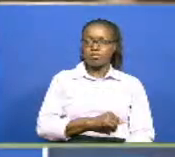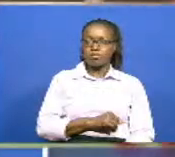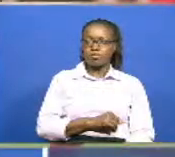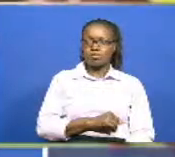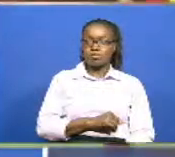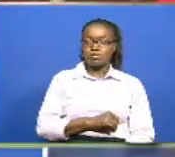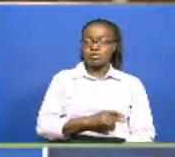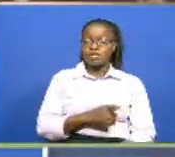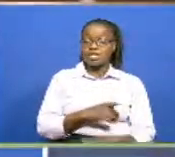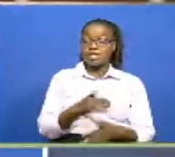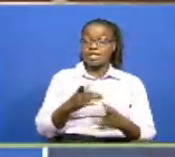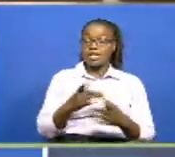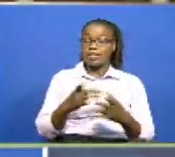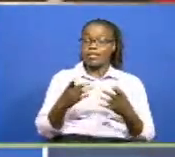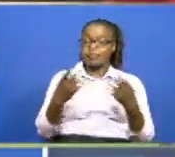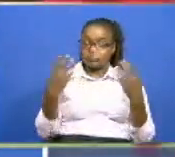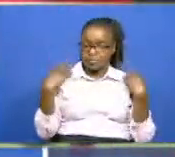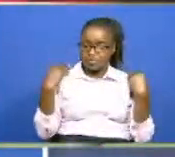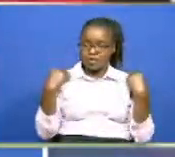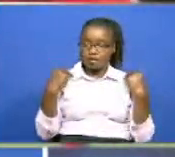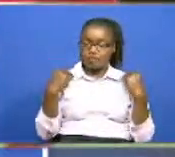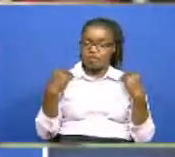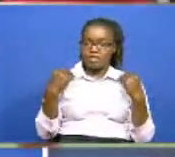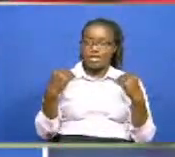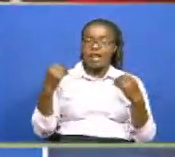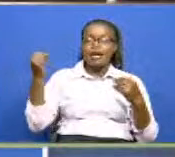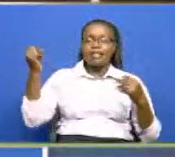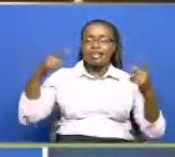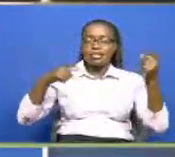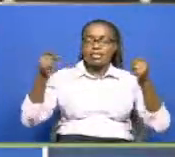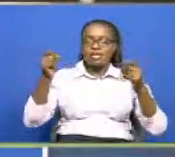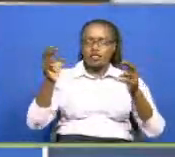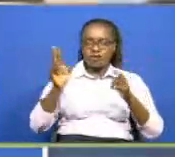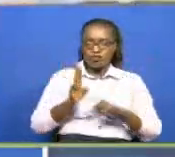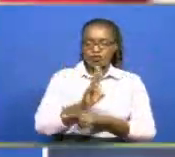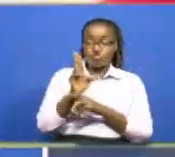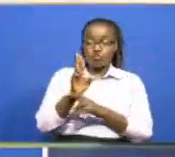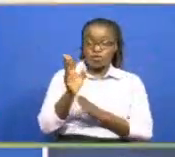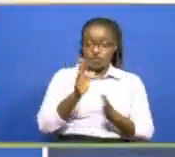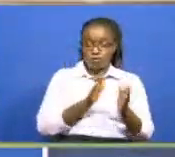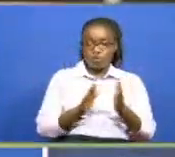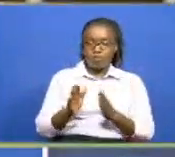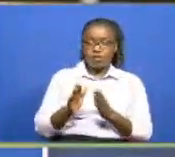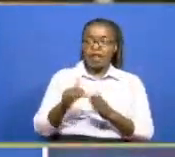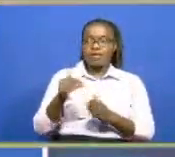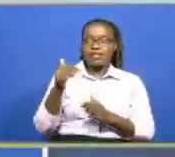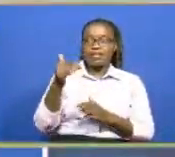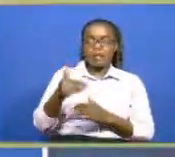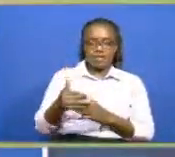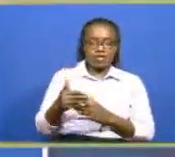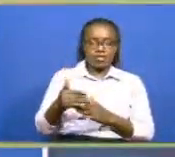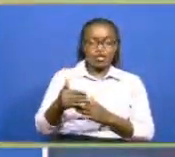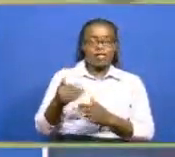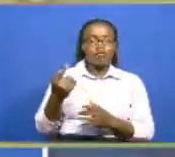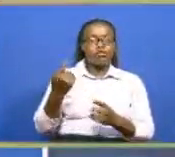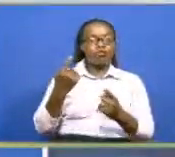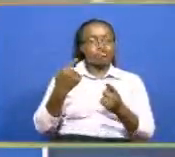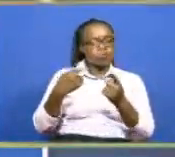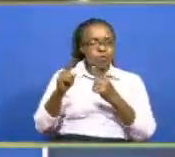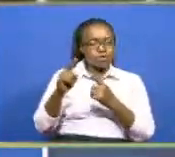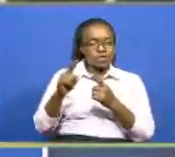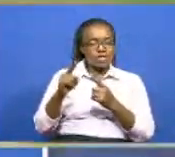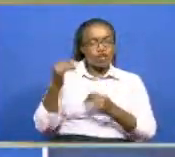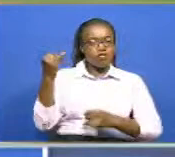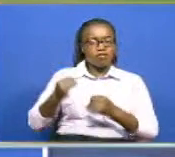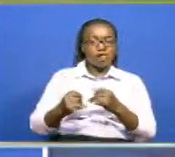Mechi hiyo ambayo Harambee Stars itatumia kujiandaa kwa mechi ijayo ya kufuzu finali ya kombe la bara Afrika